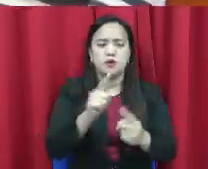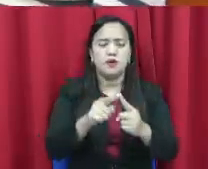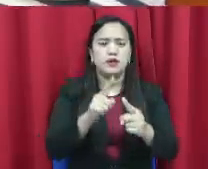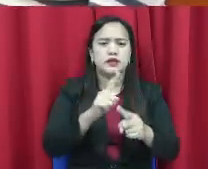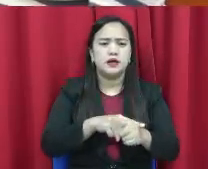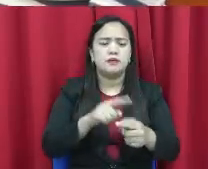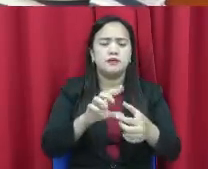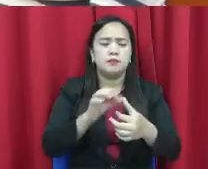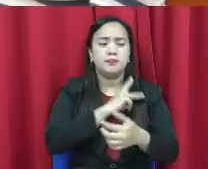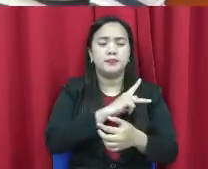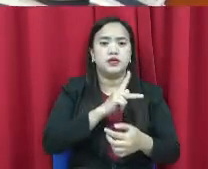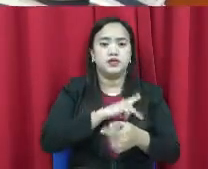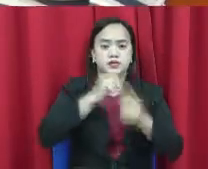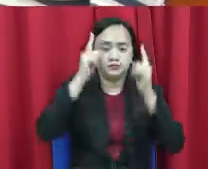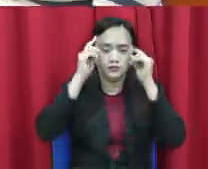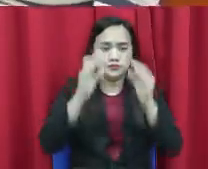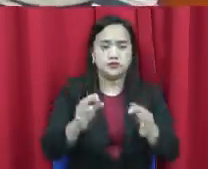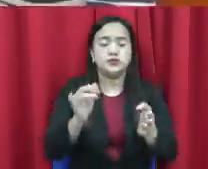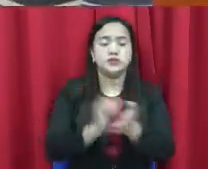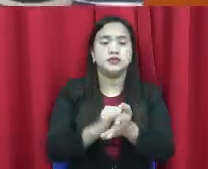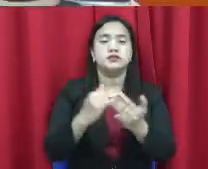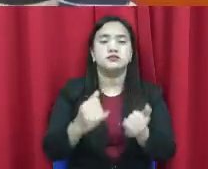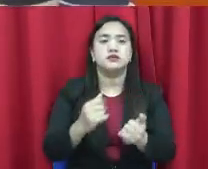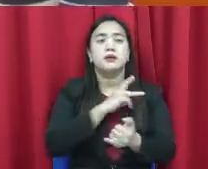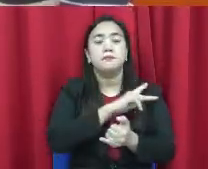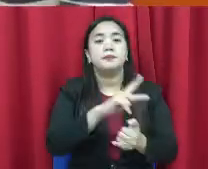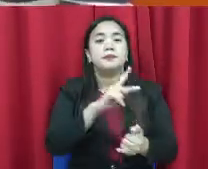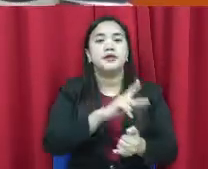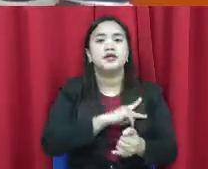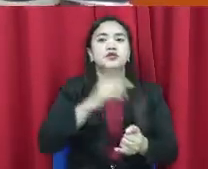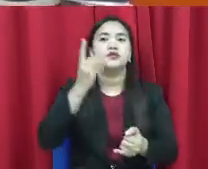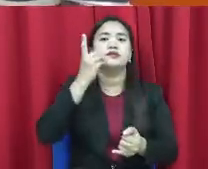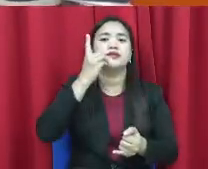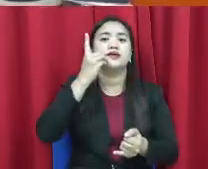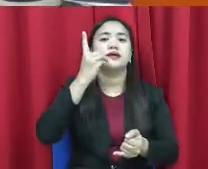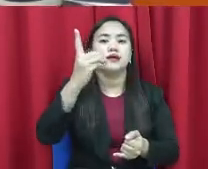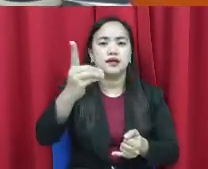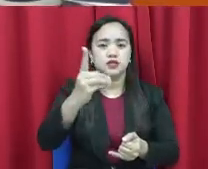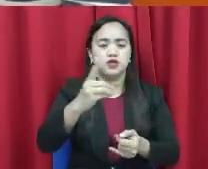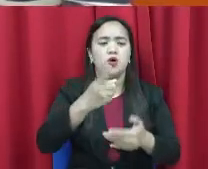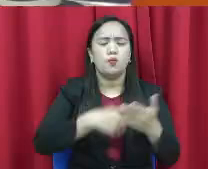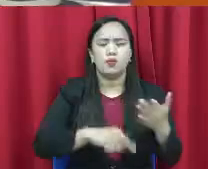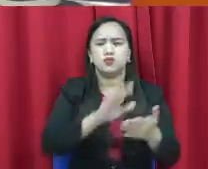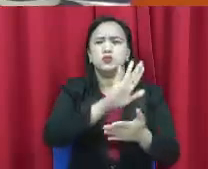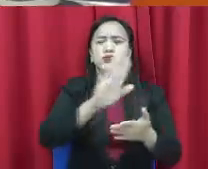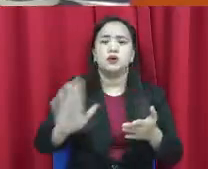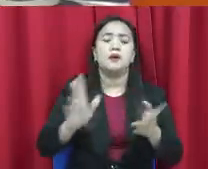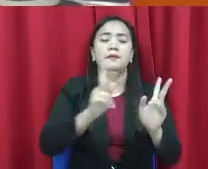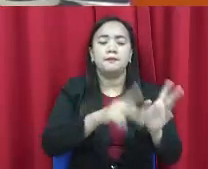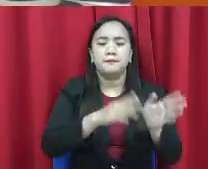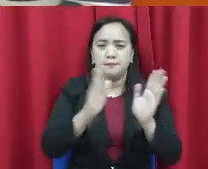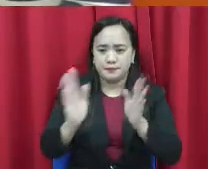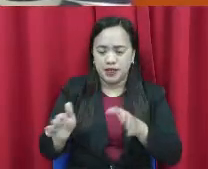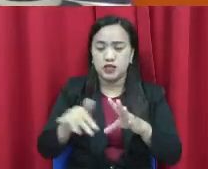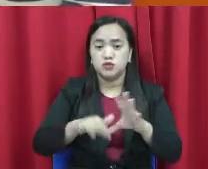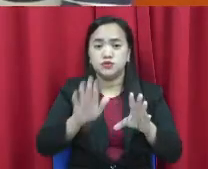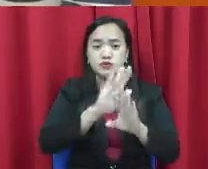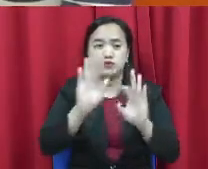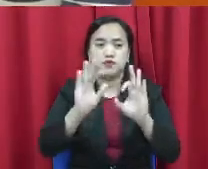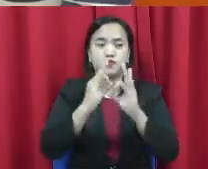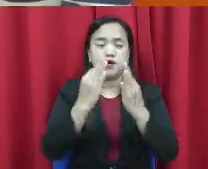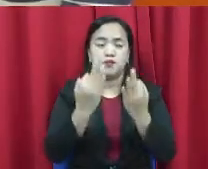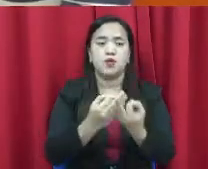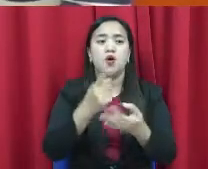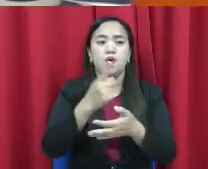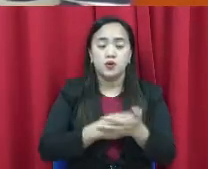nandito yung iyong personal declaration Ano ba ang plano mo ano baang yung nais mong mangyari bilang isang